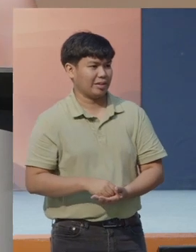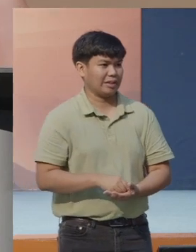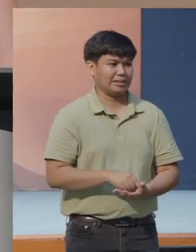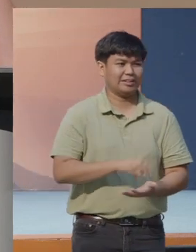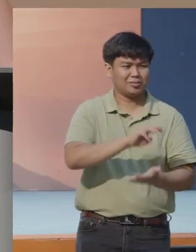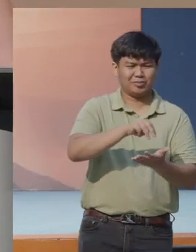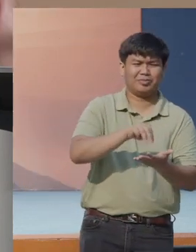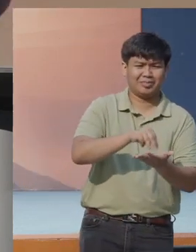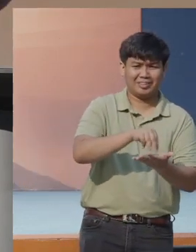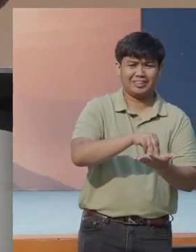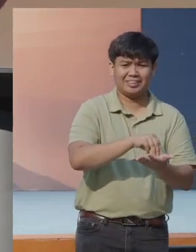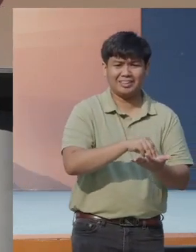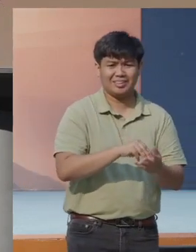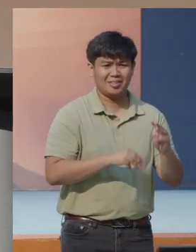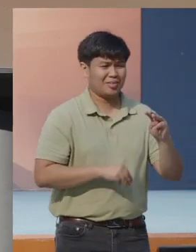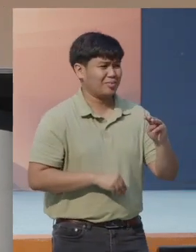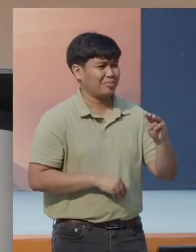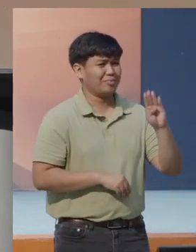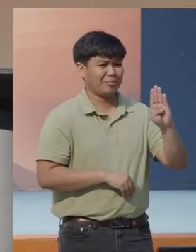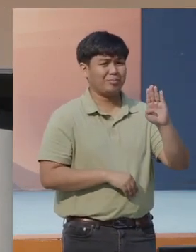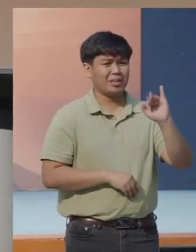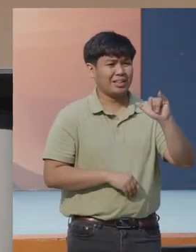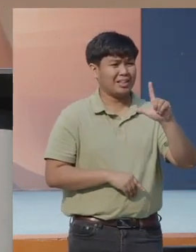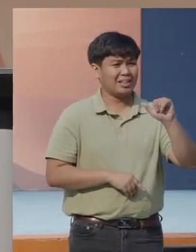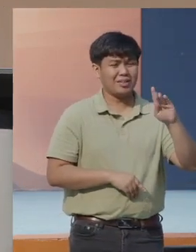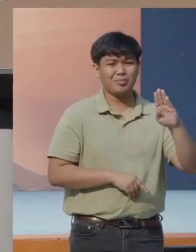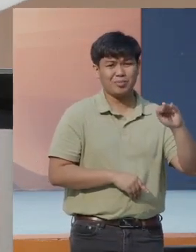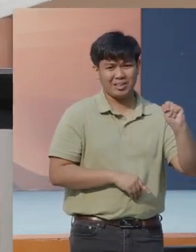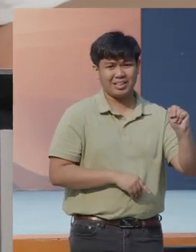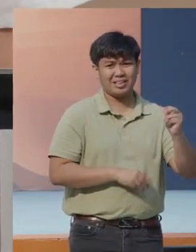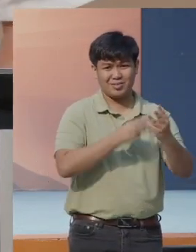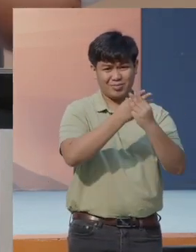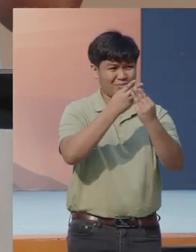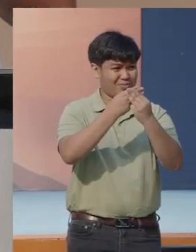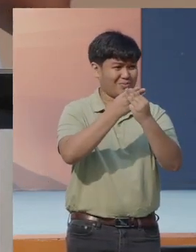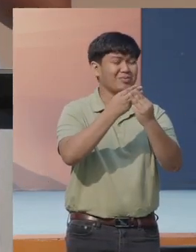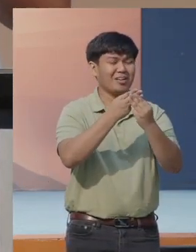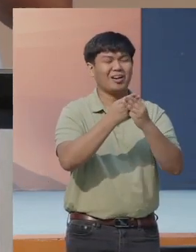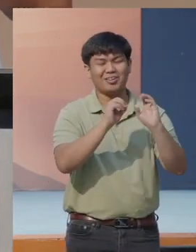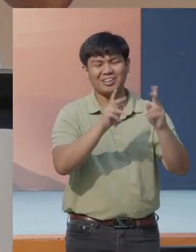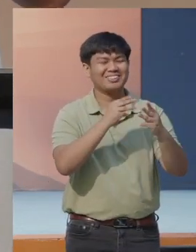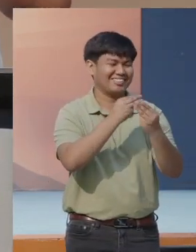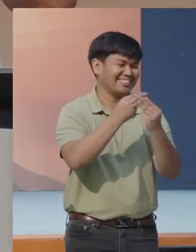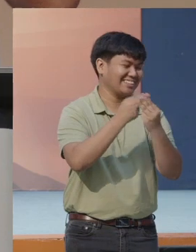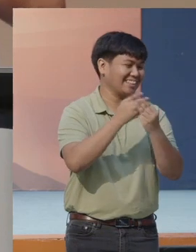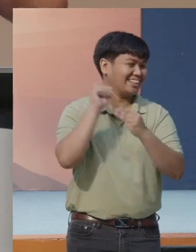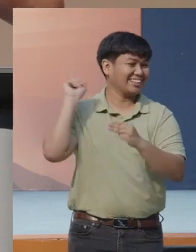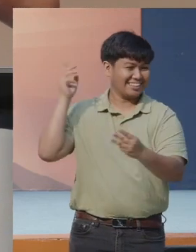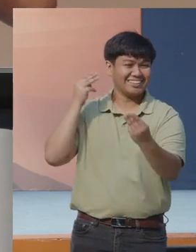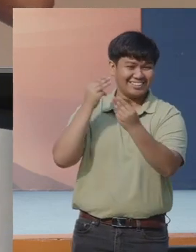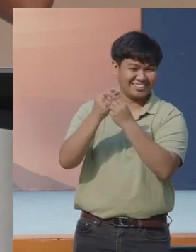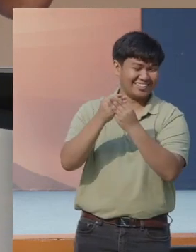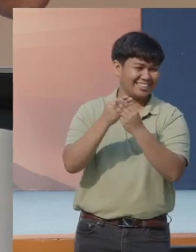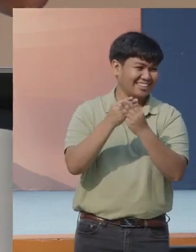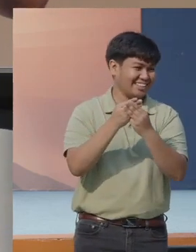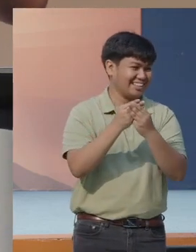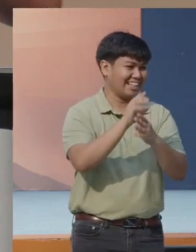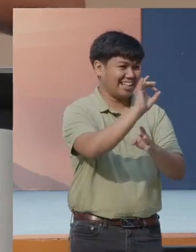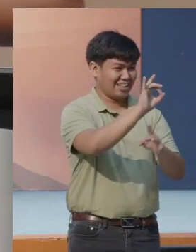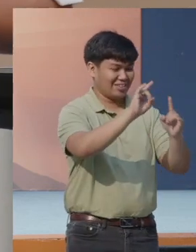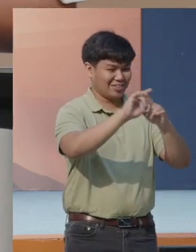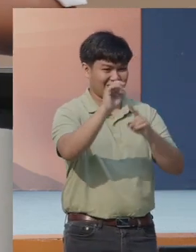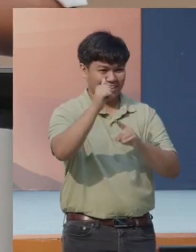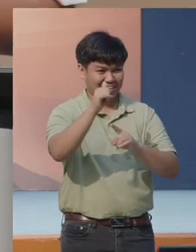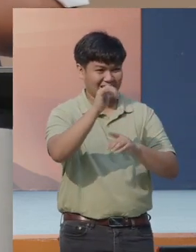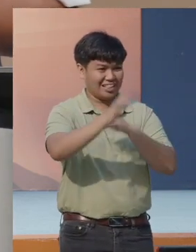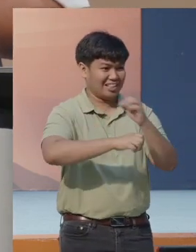years, finally, nung nakalabas siya, eto, si Marvin, nakilala ko siya